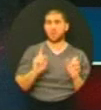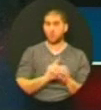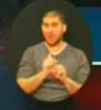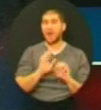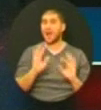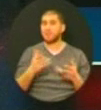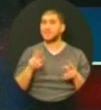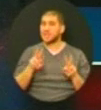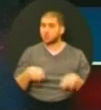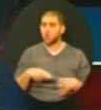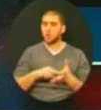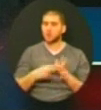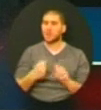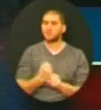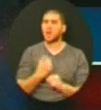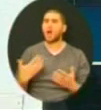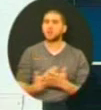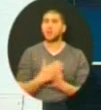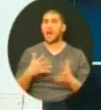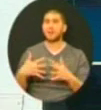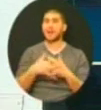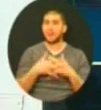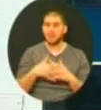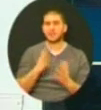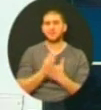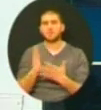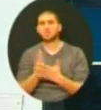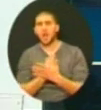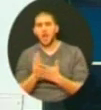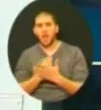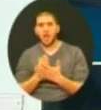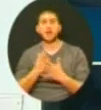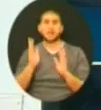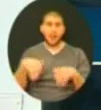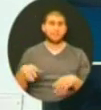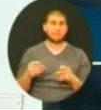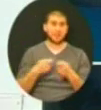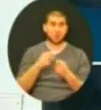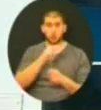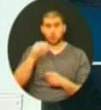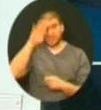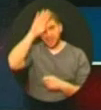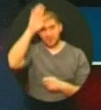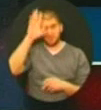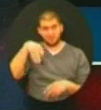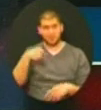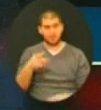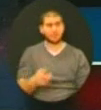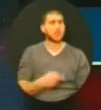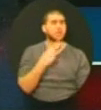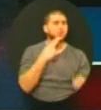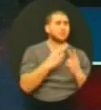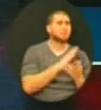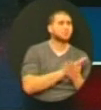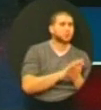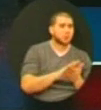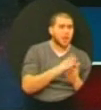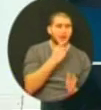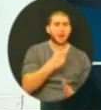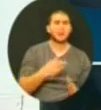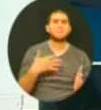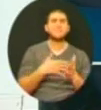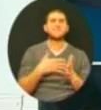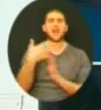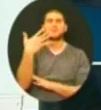האם יש תוכנית עבודה חדשה? האם הקבינט נערך? גם בעניין האיראני, גם בעניין אחר. התשובה לזה היא פשוטה. בא המבקר